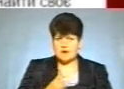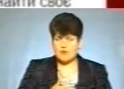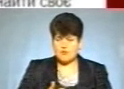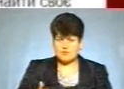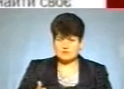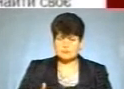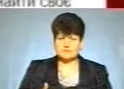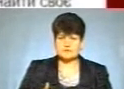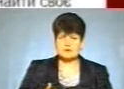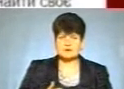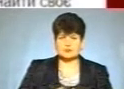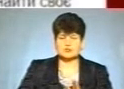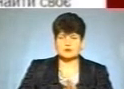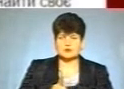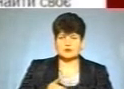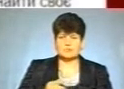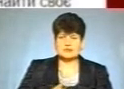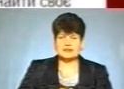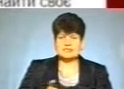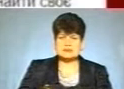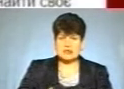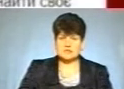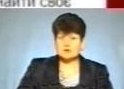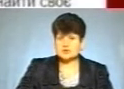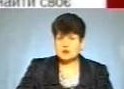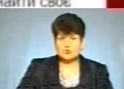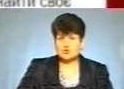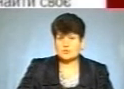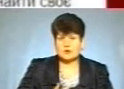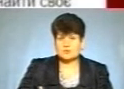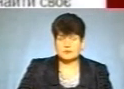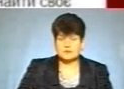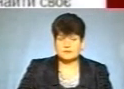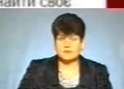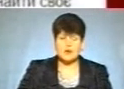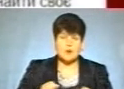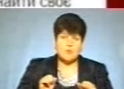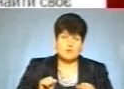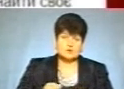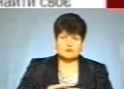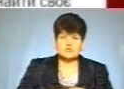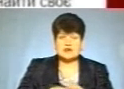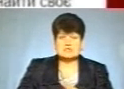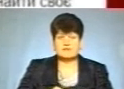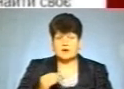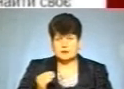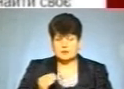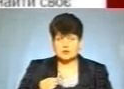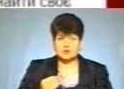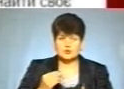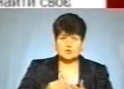ходом децентралізації. Однак, на жаль, цього не робилося. Можливо, через вибори.